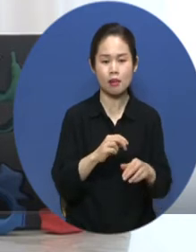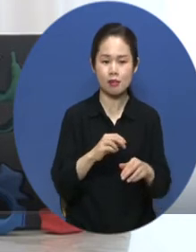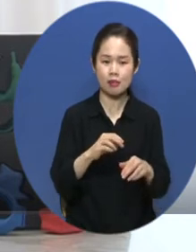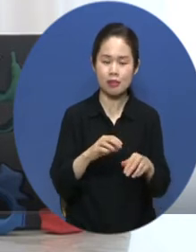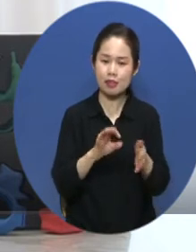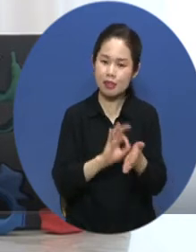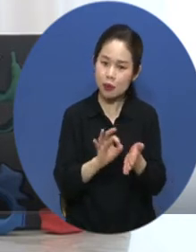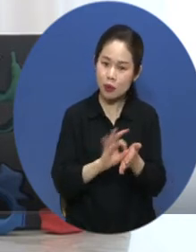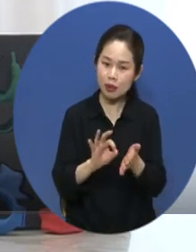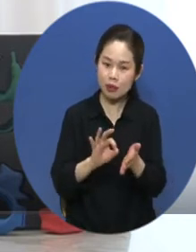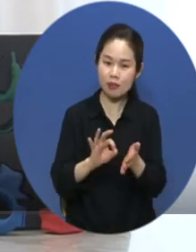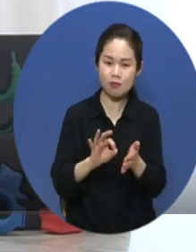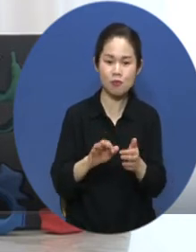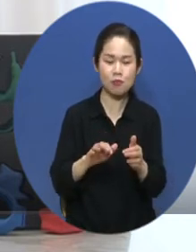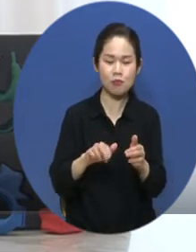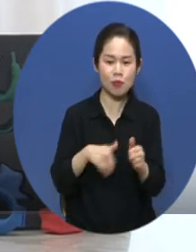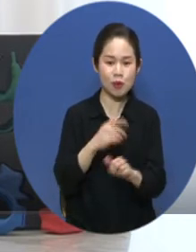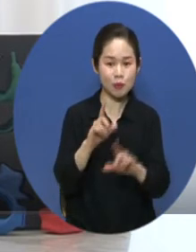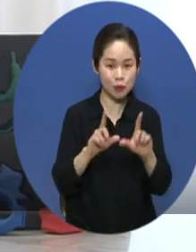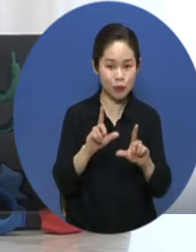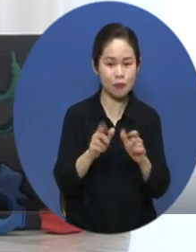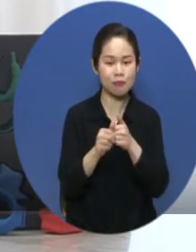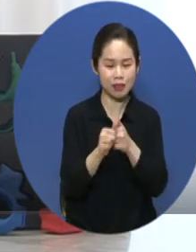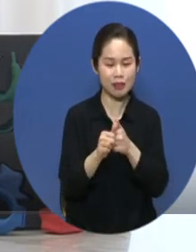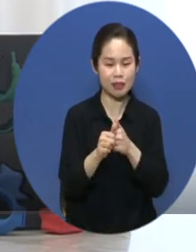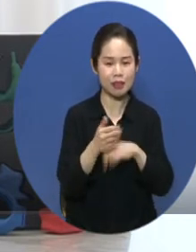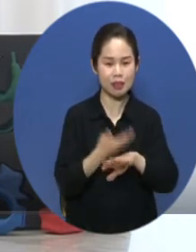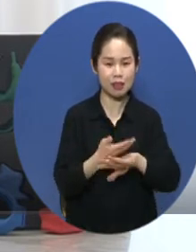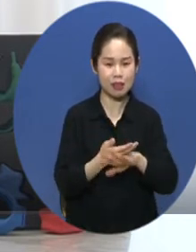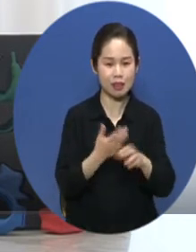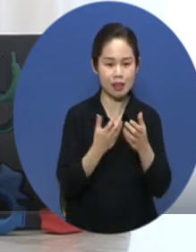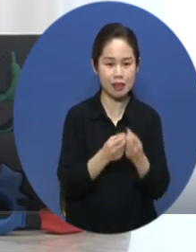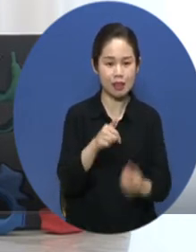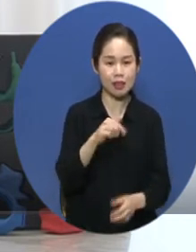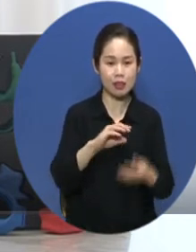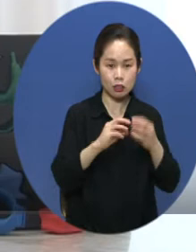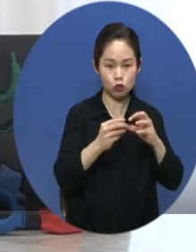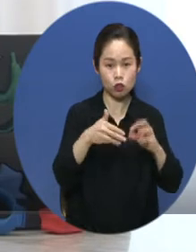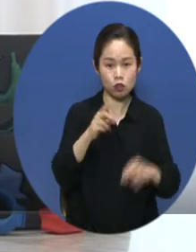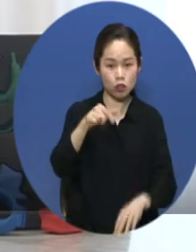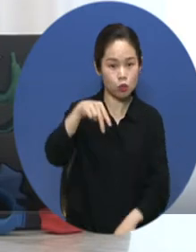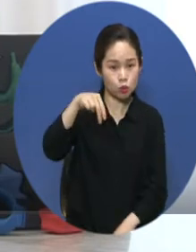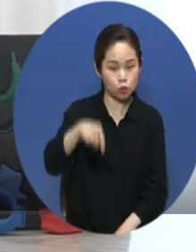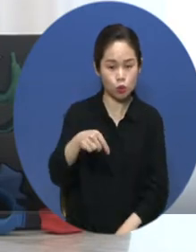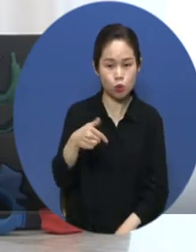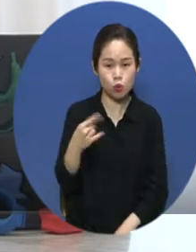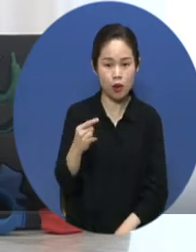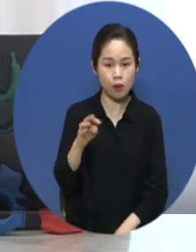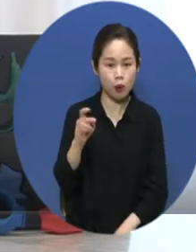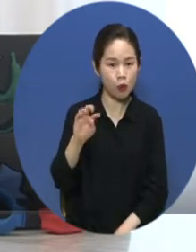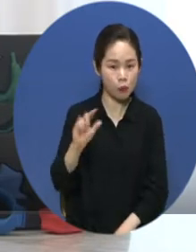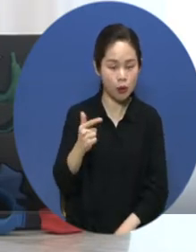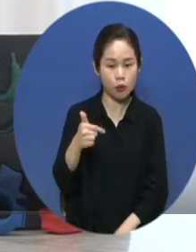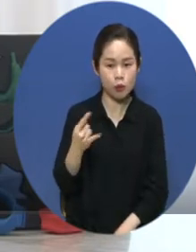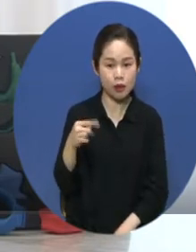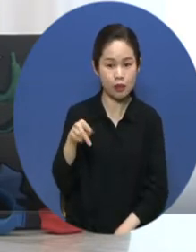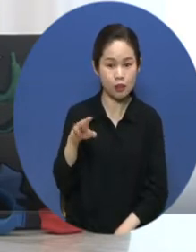이제 분리가 되는 것이 있습니다. 예를 들어서 뭐 근육, 척추, 뇌병변, 뇌성마비, 편마비, 장애인